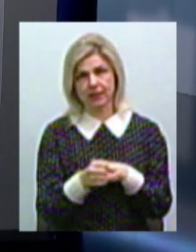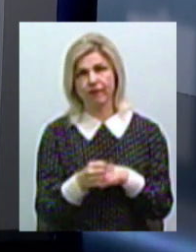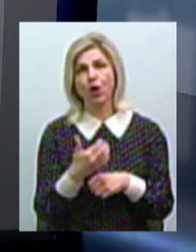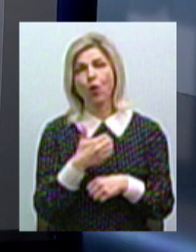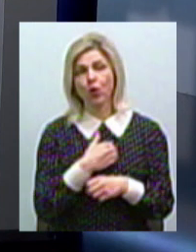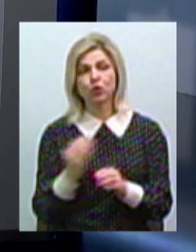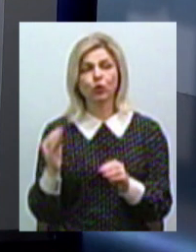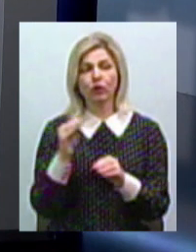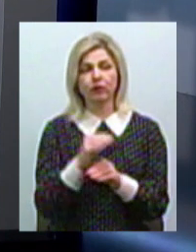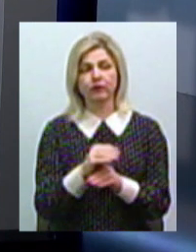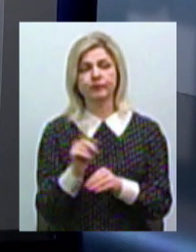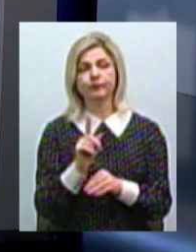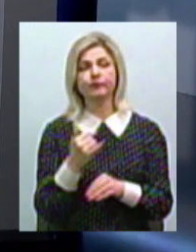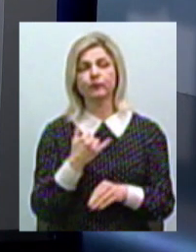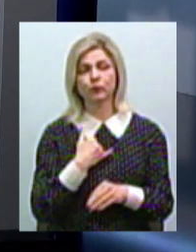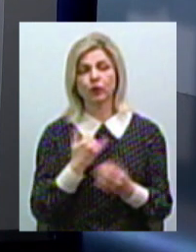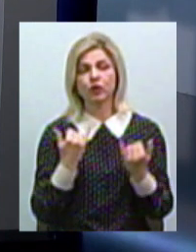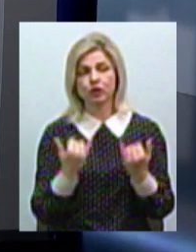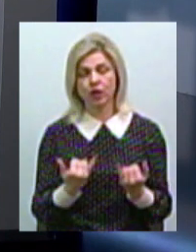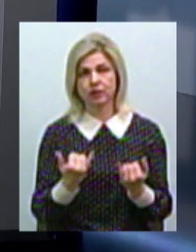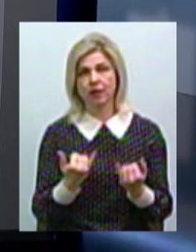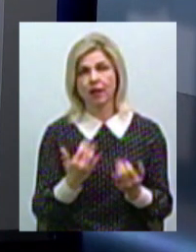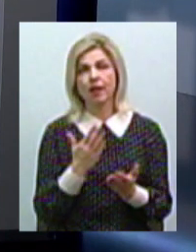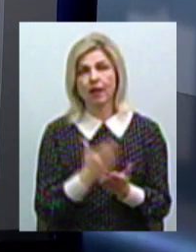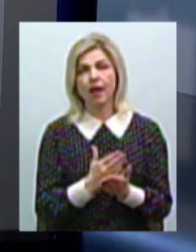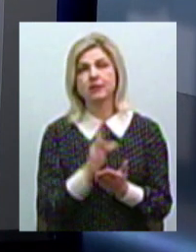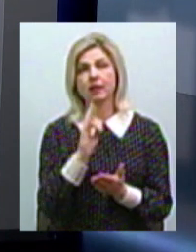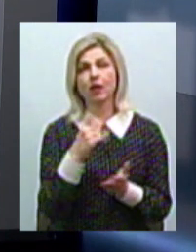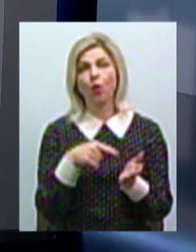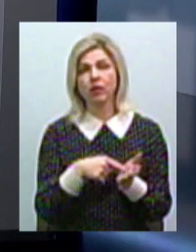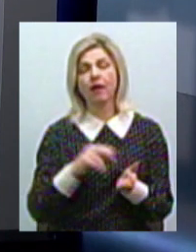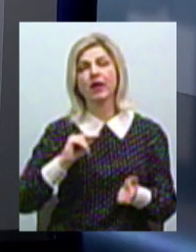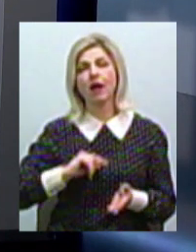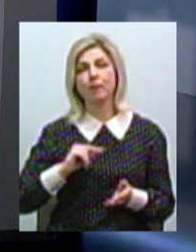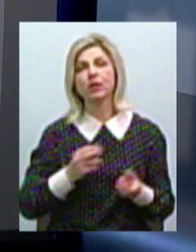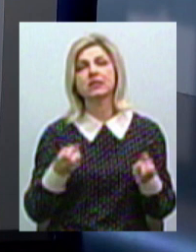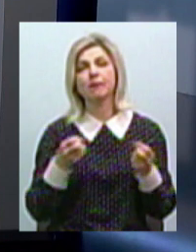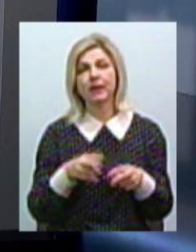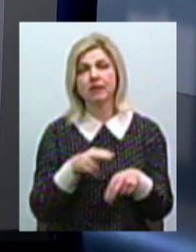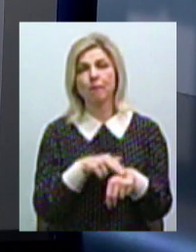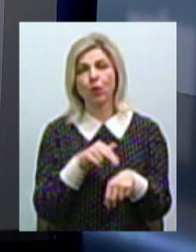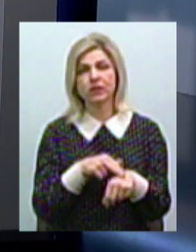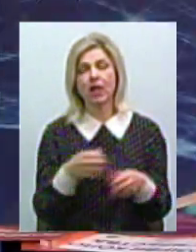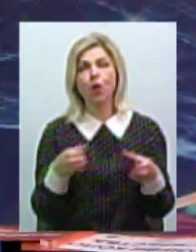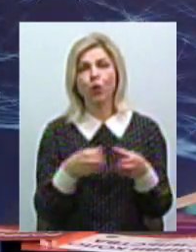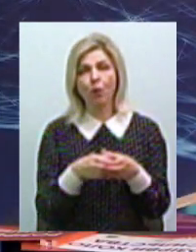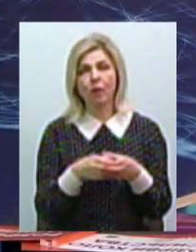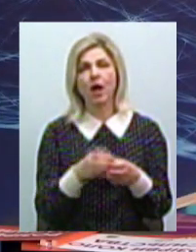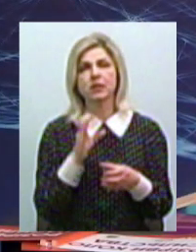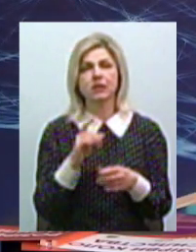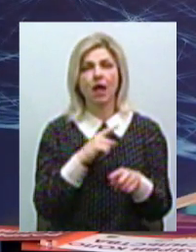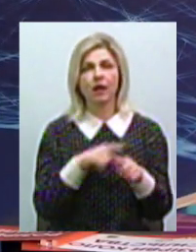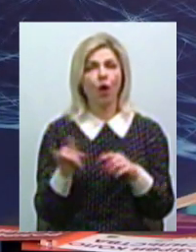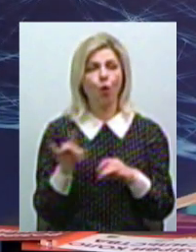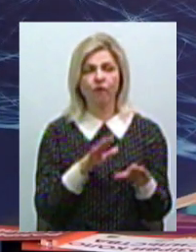що у нас з вересня місяця в місті Миколаєві запрацювала також спеціальна поліцейська мобільна група з реагування на